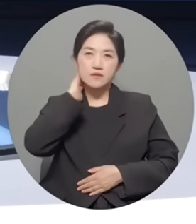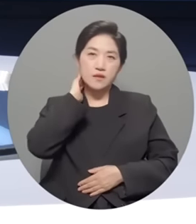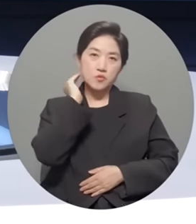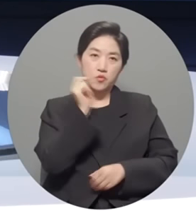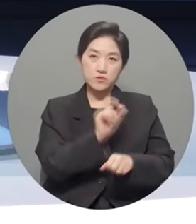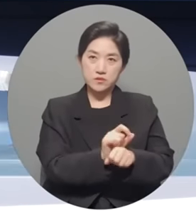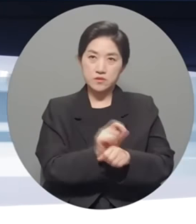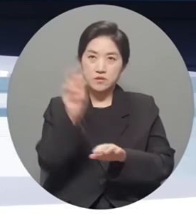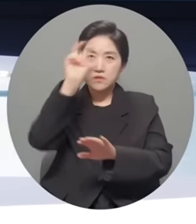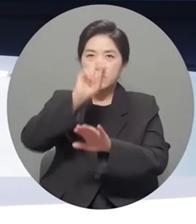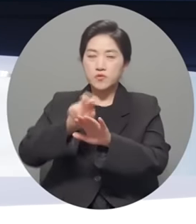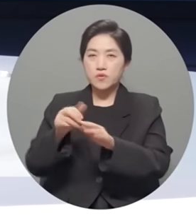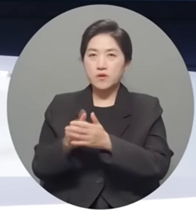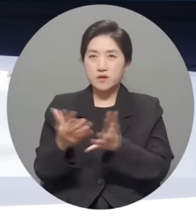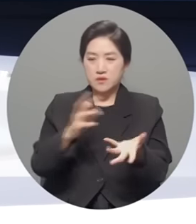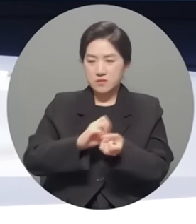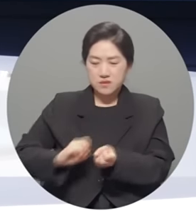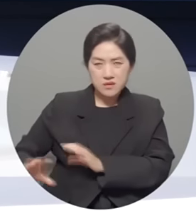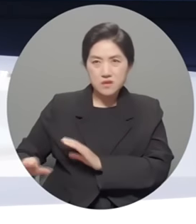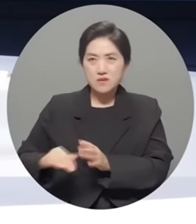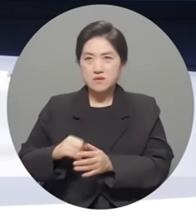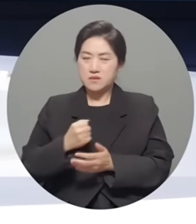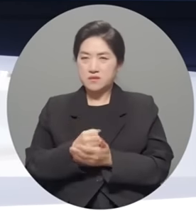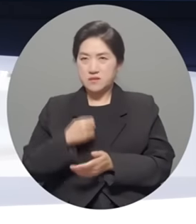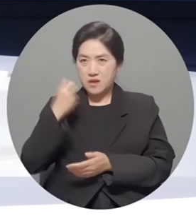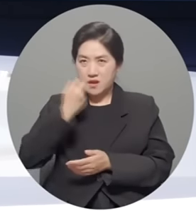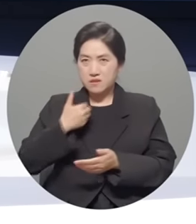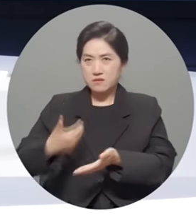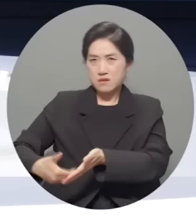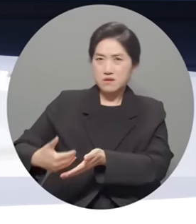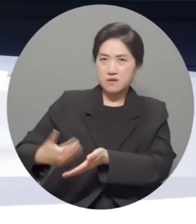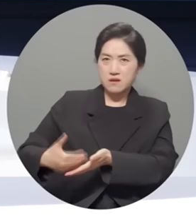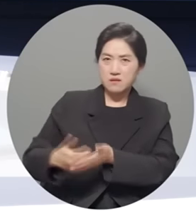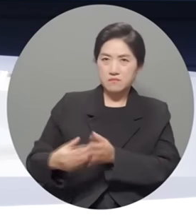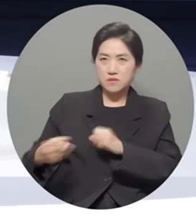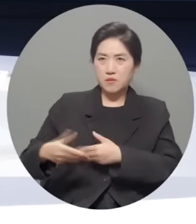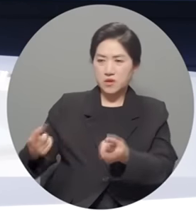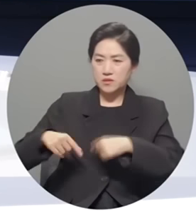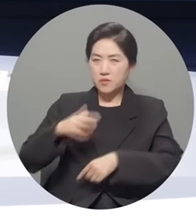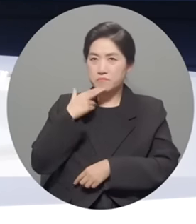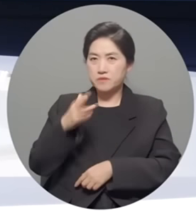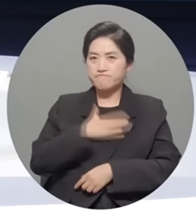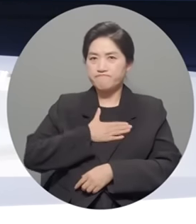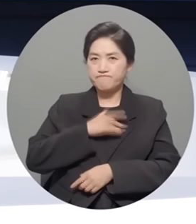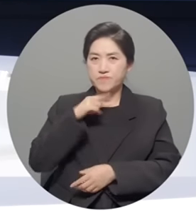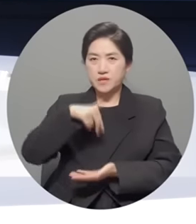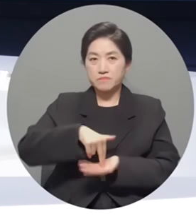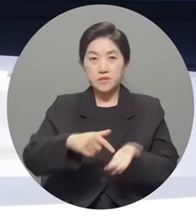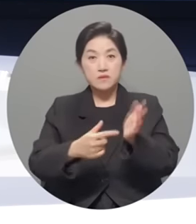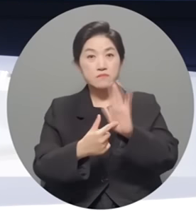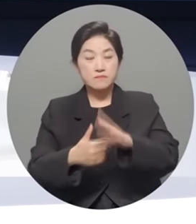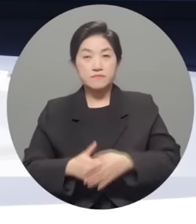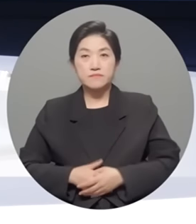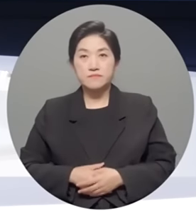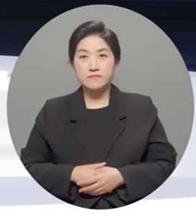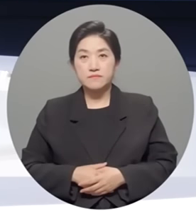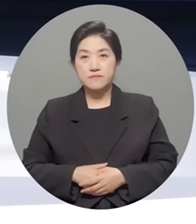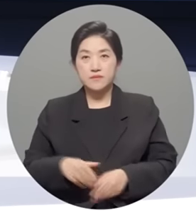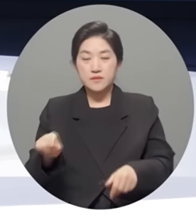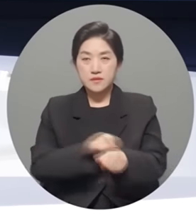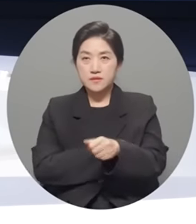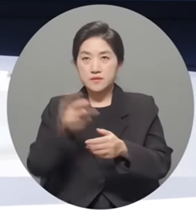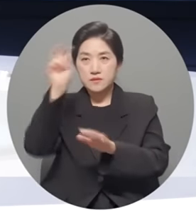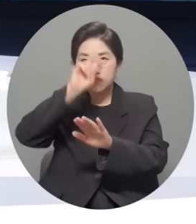대통령실은 의료계가 원점 재검토만 요구하며 대화에 응하지 않고 있다면서 유감스럽다는 입장을 내놨습니다.